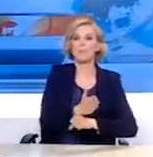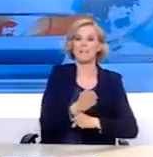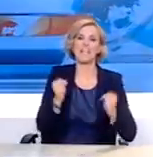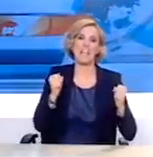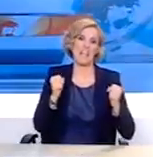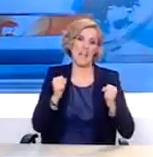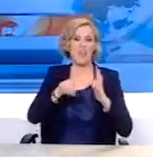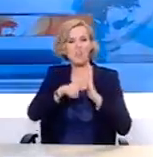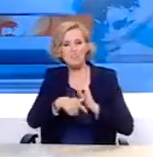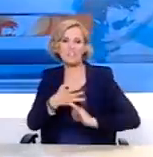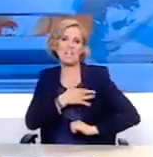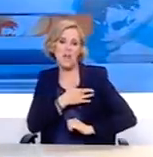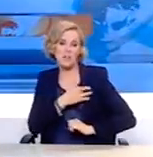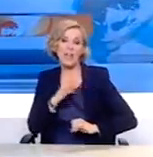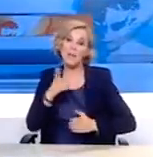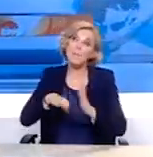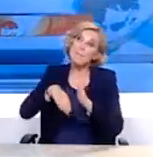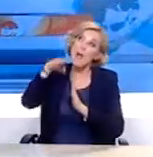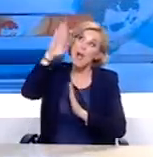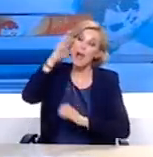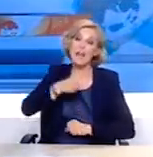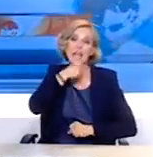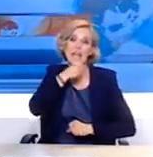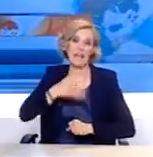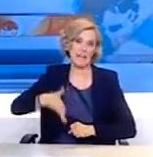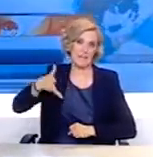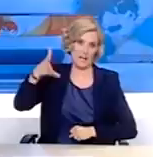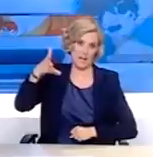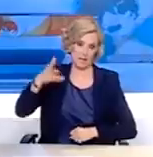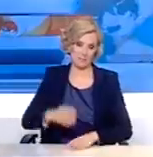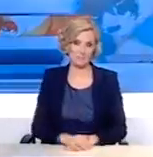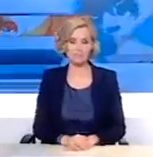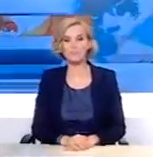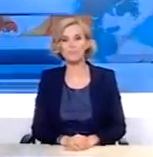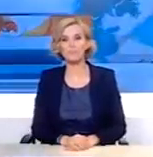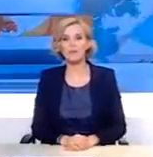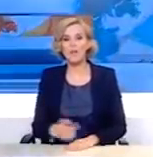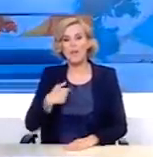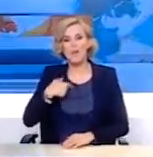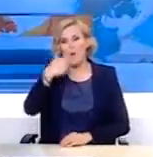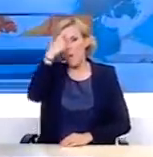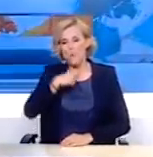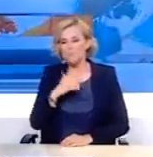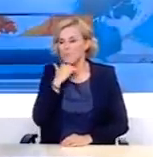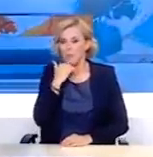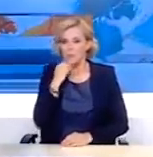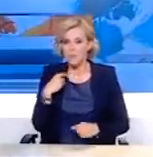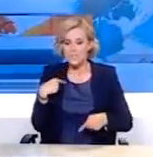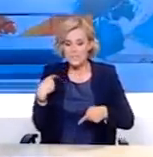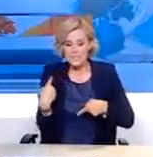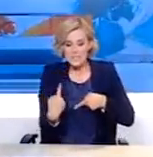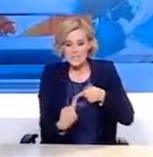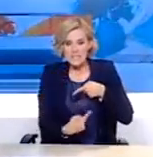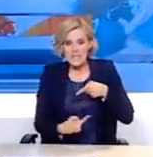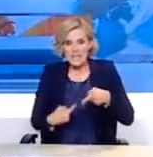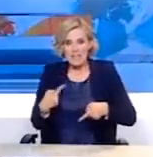ηλικία 70 ετών και άνω. Δεν μπορώ, ούτε θα μπορέσω να συνηθίσω, όπως και όλοι μας, τους θανάτους αυτής της